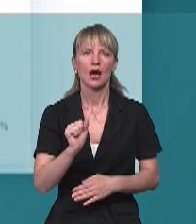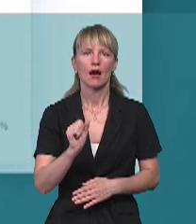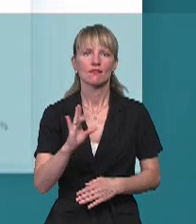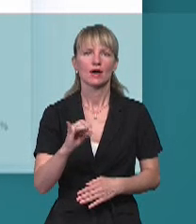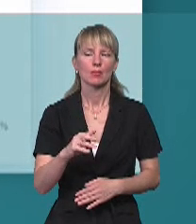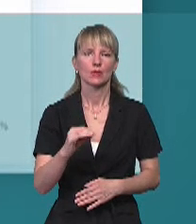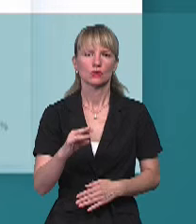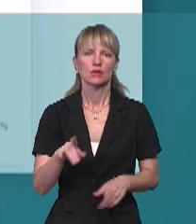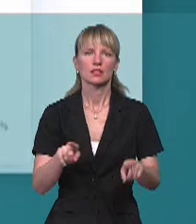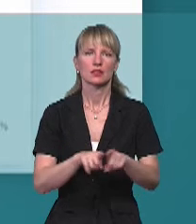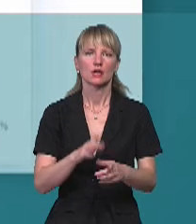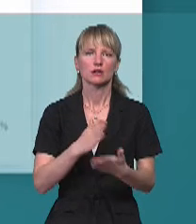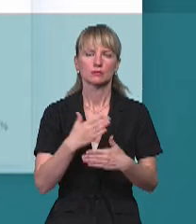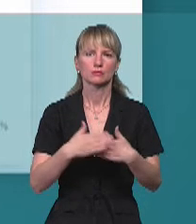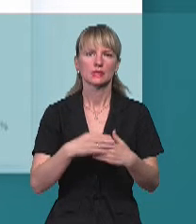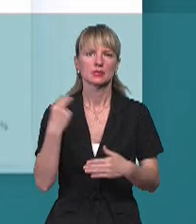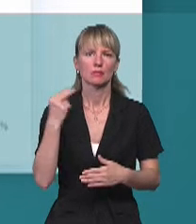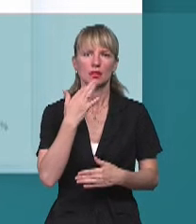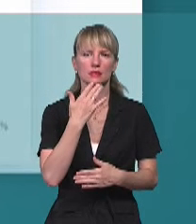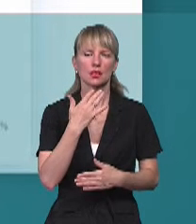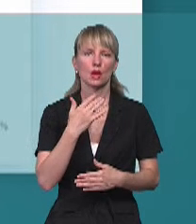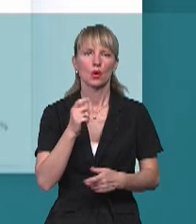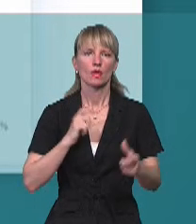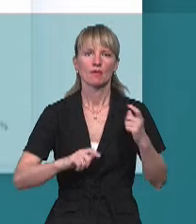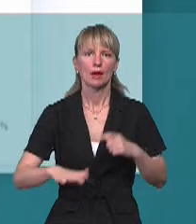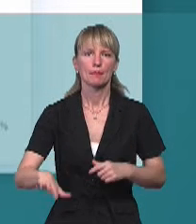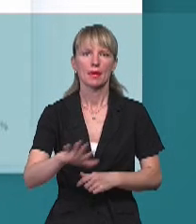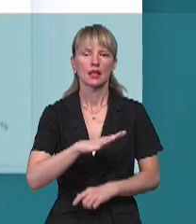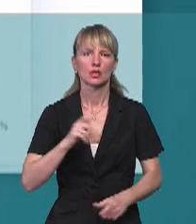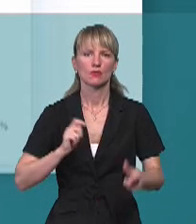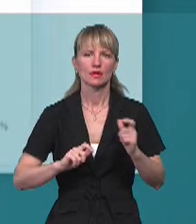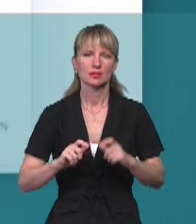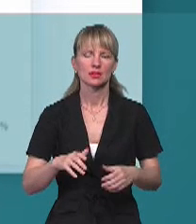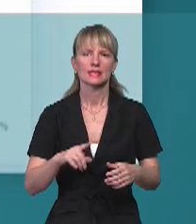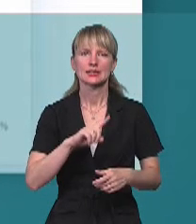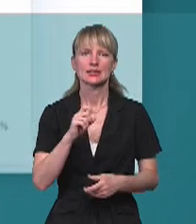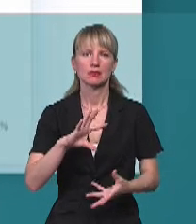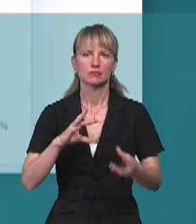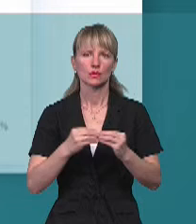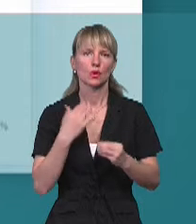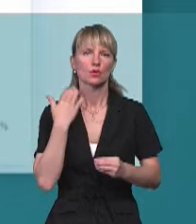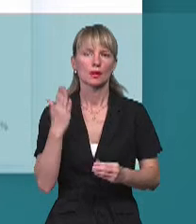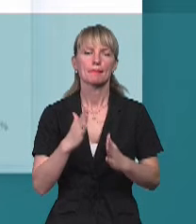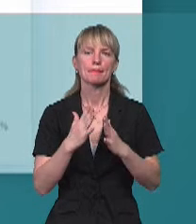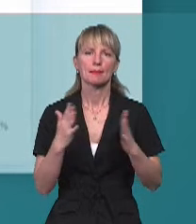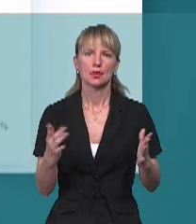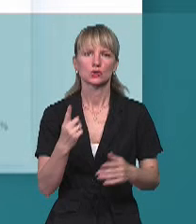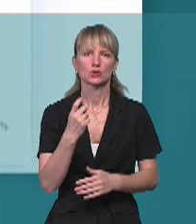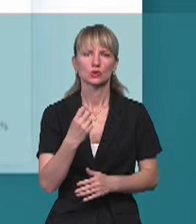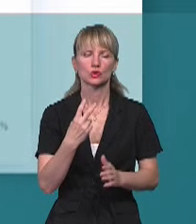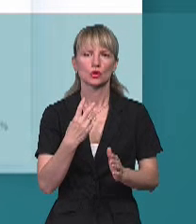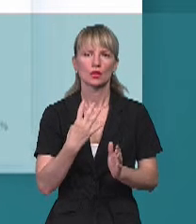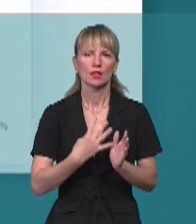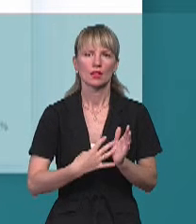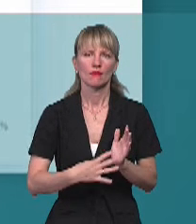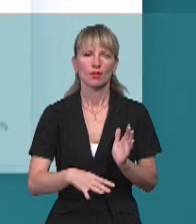знаходиться біля Запорізького національного університету та Майдану університетського. За результатами голосування більшість, а саме 697 серед